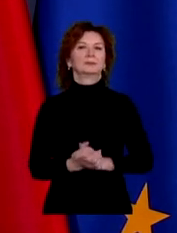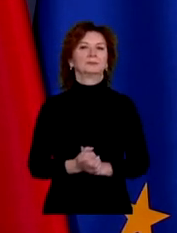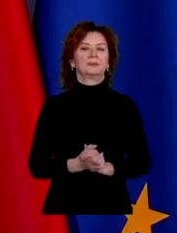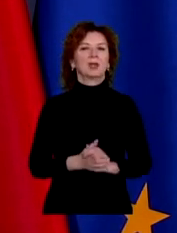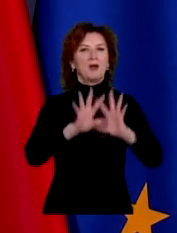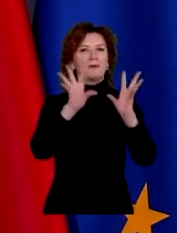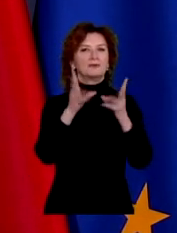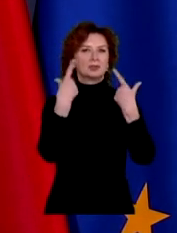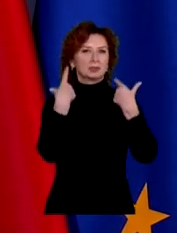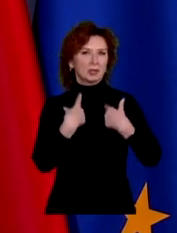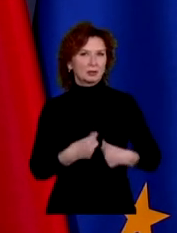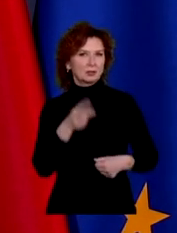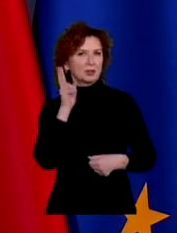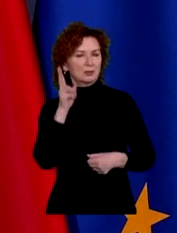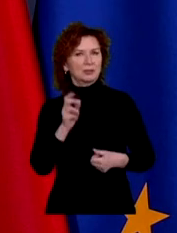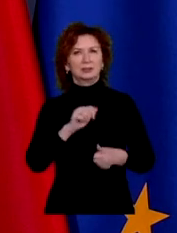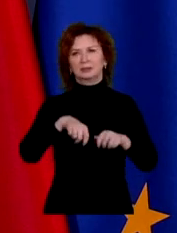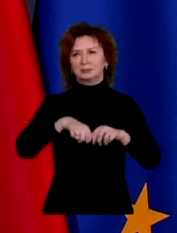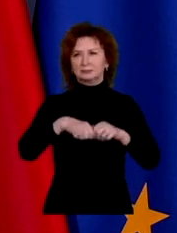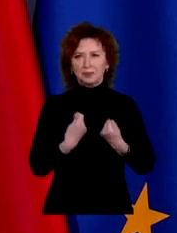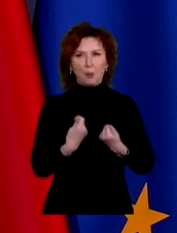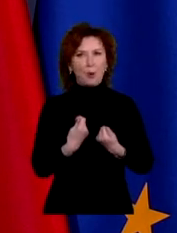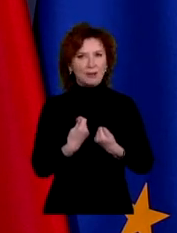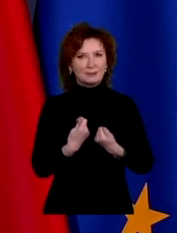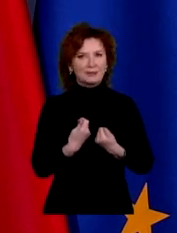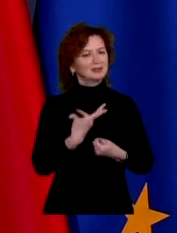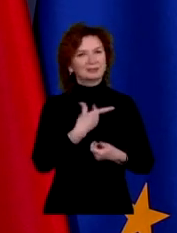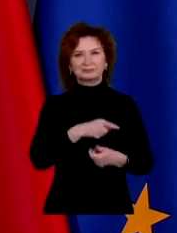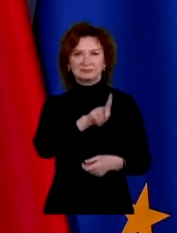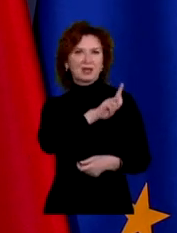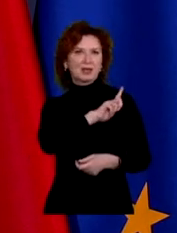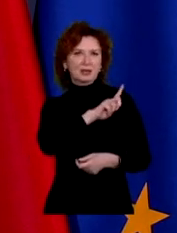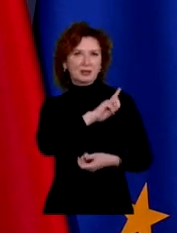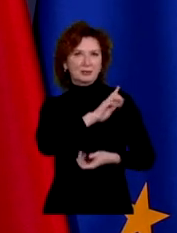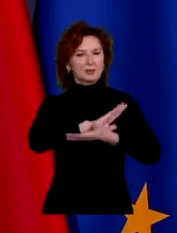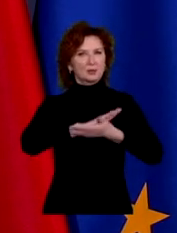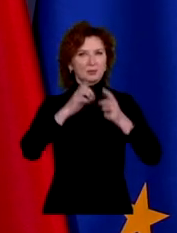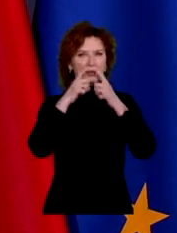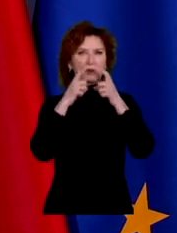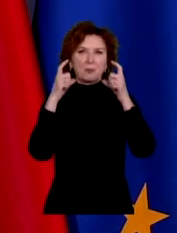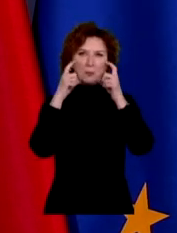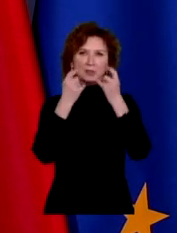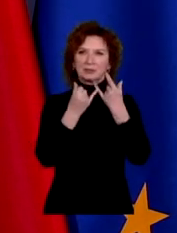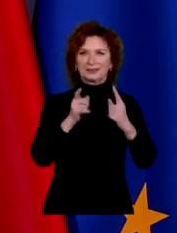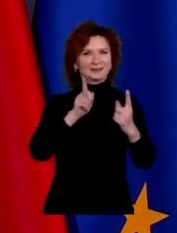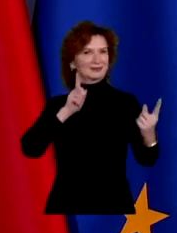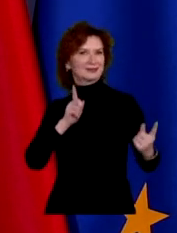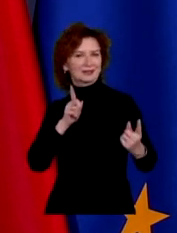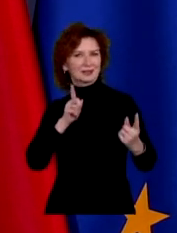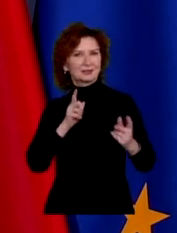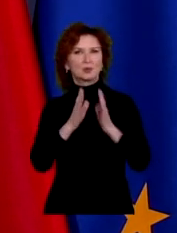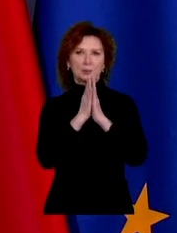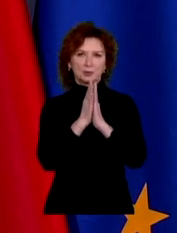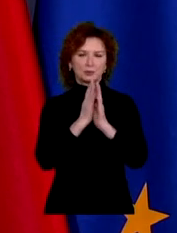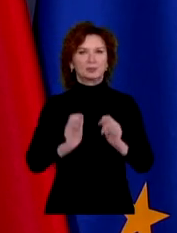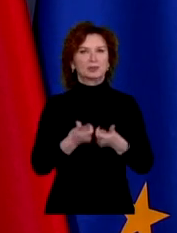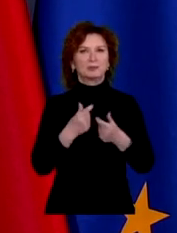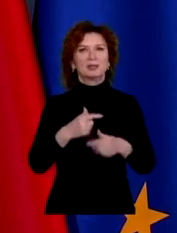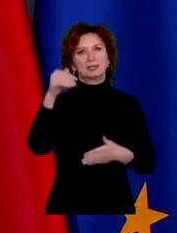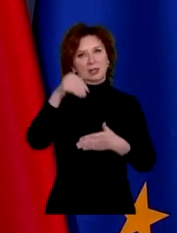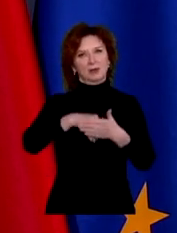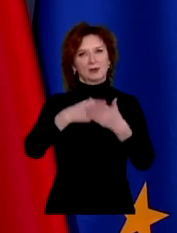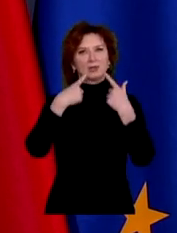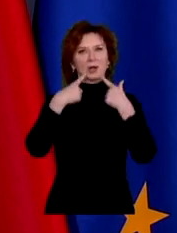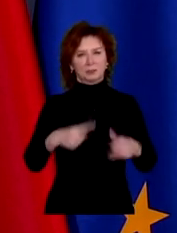wszystkie osoby, które go łamią, apelujemy o to, aby zachowywały się z odpowiedzialnością, ale jednocześnie chcę zapowiedzieć to wyraźnie,